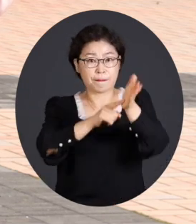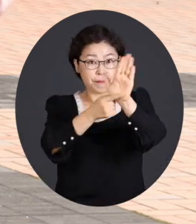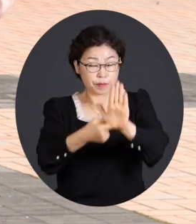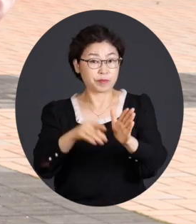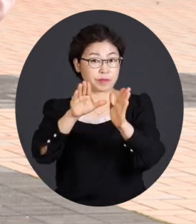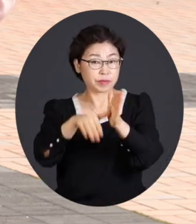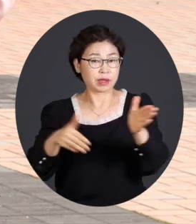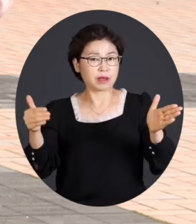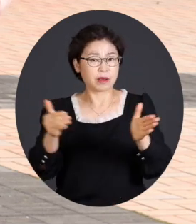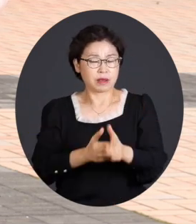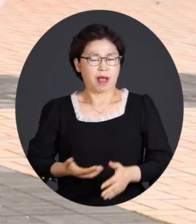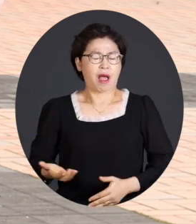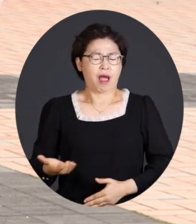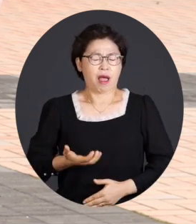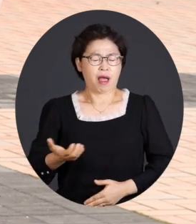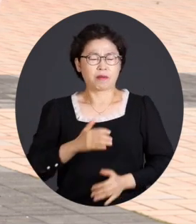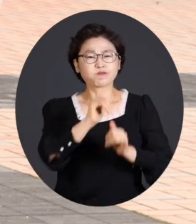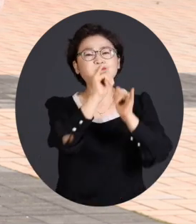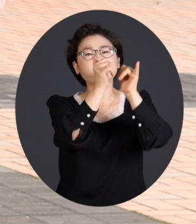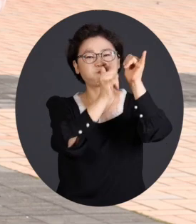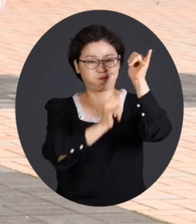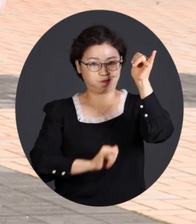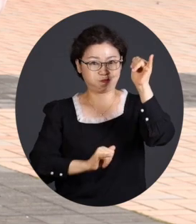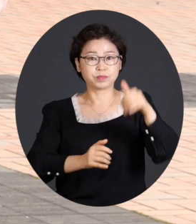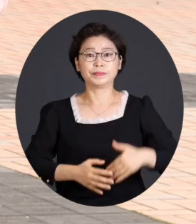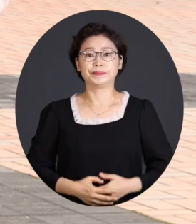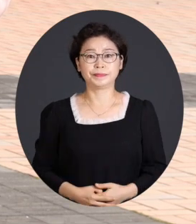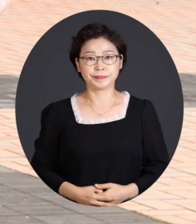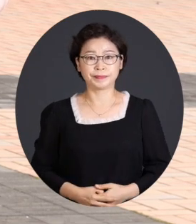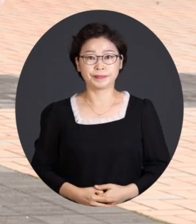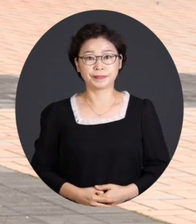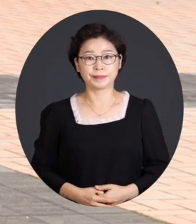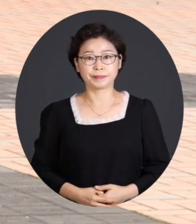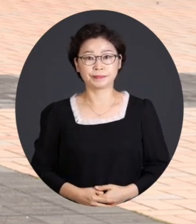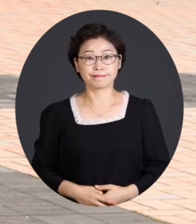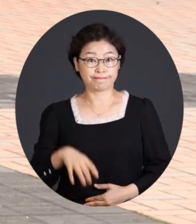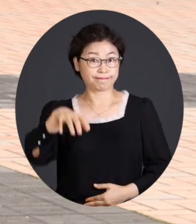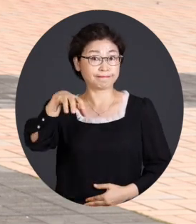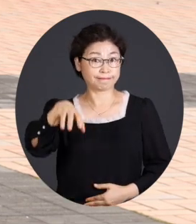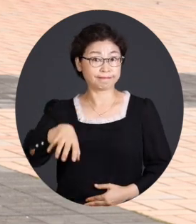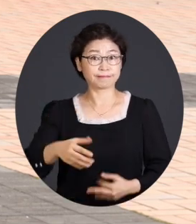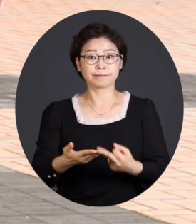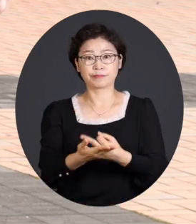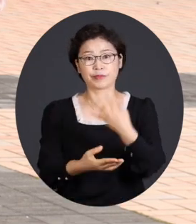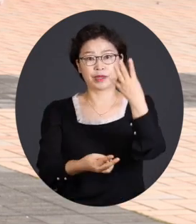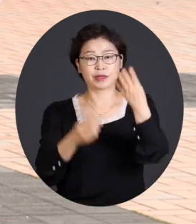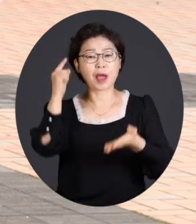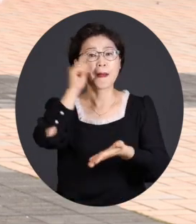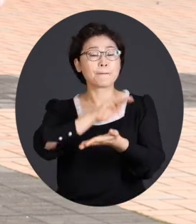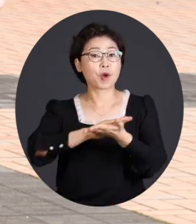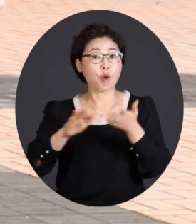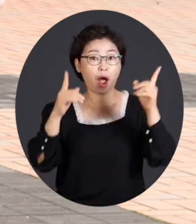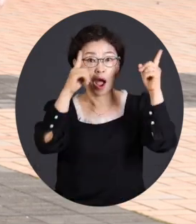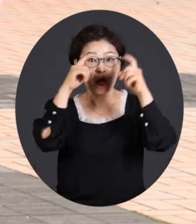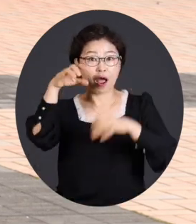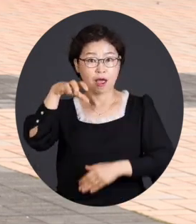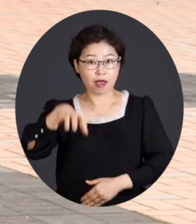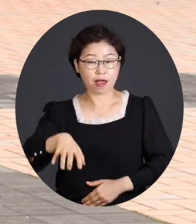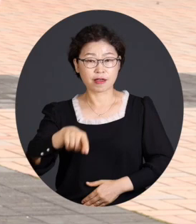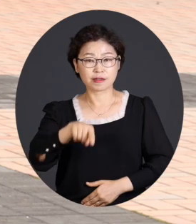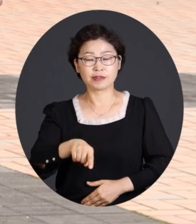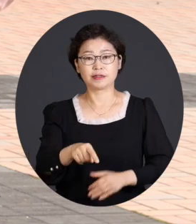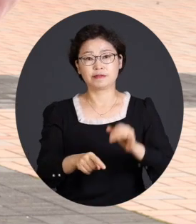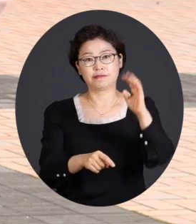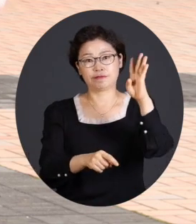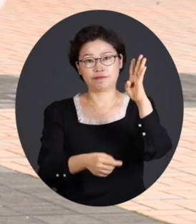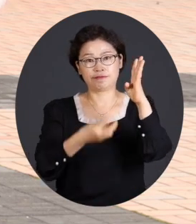참으로 아픈 질곡의 역사였습니다. 이곳 제주 4.3 평화기념관은요, 이 4.3의